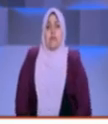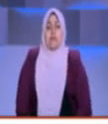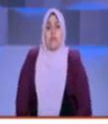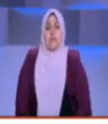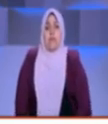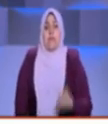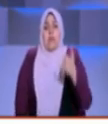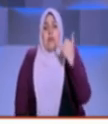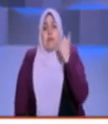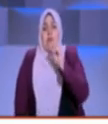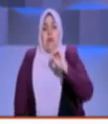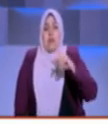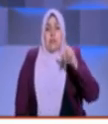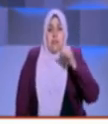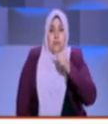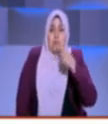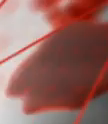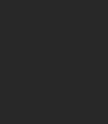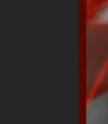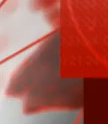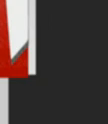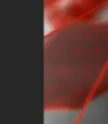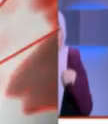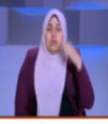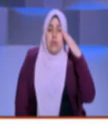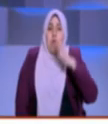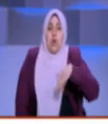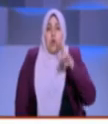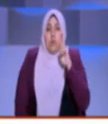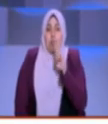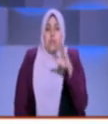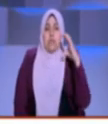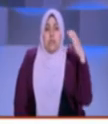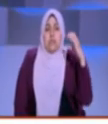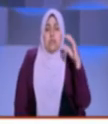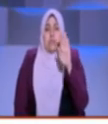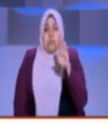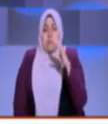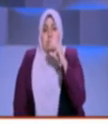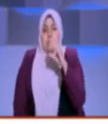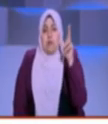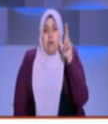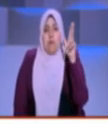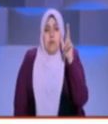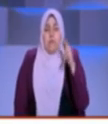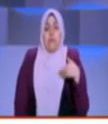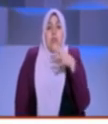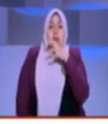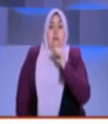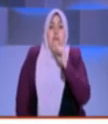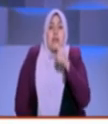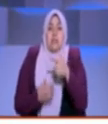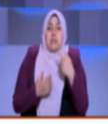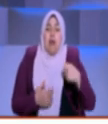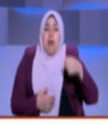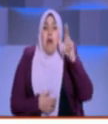بك زميل العزيز أحمد وتحياتي لمشاهدين إكسترا نيوز. خالد، ماذا في أرقام فرنسا الجديدة، إصابات أو وفيات، قبل أن نتحدث